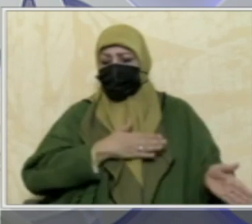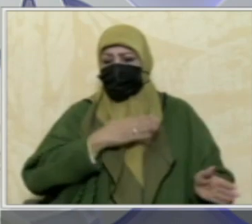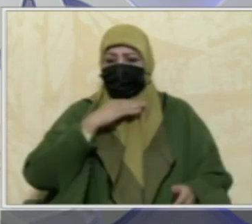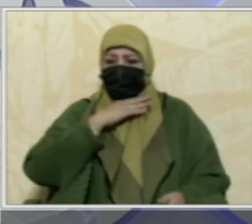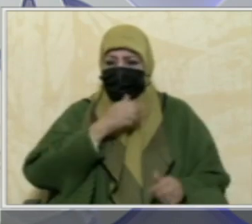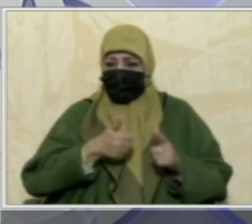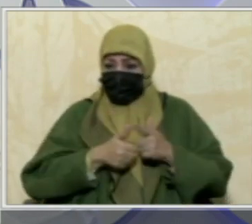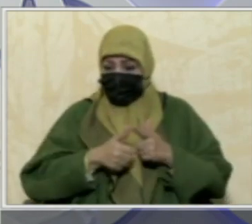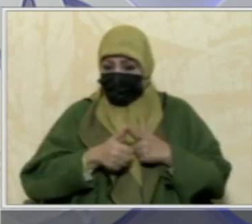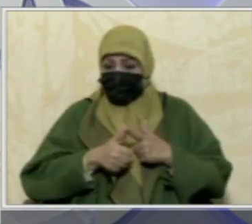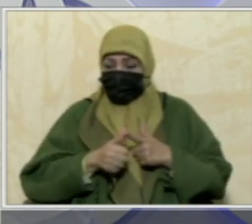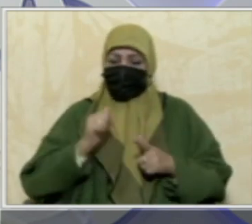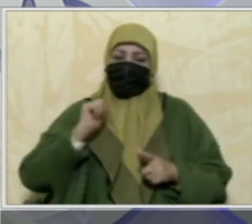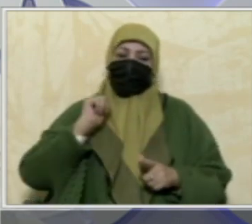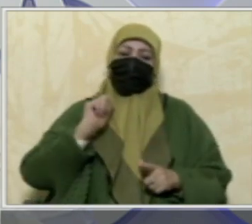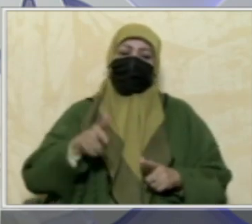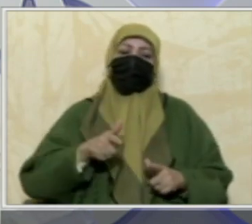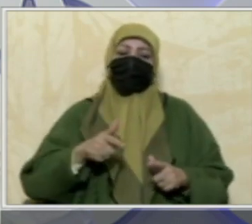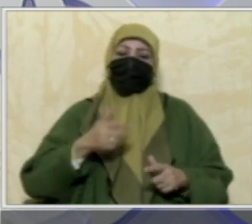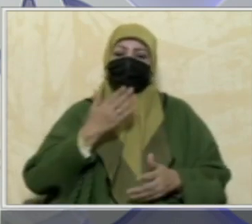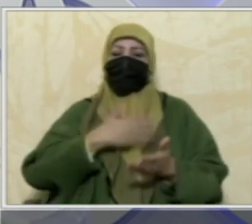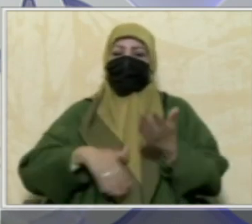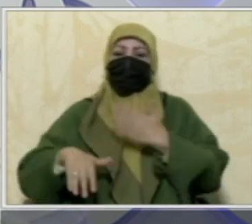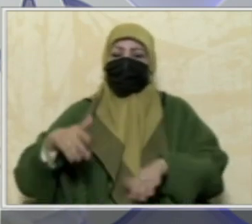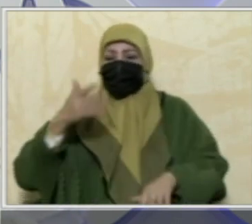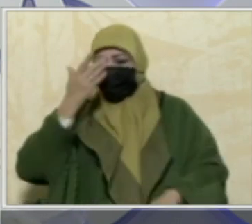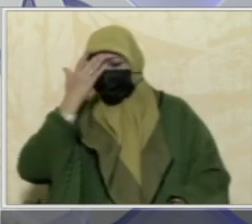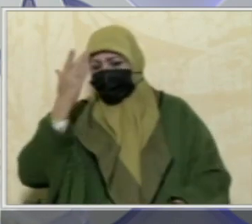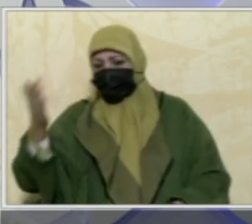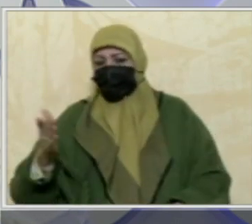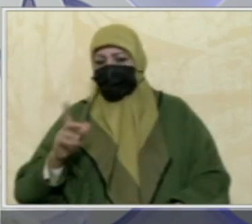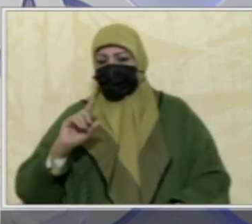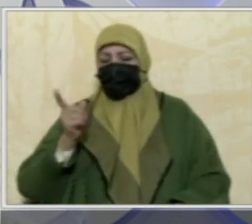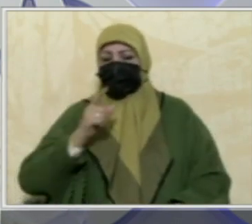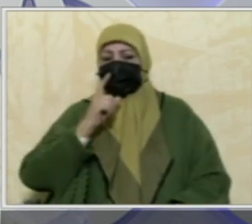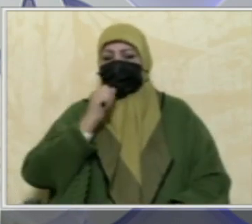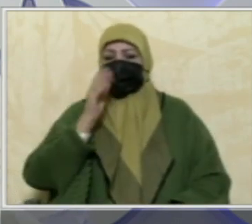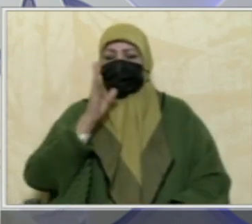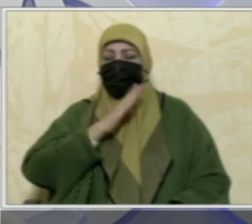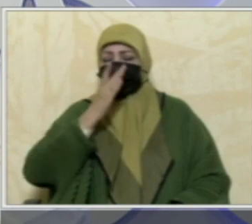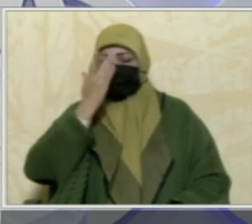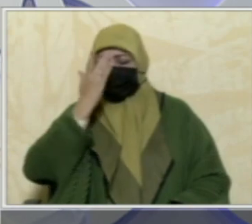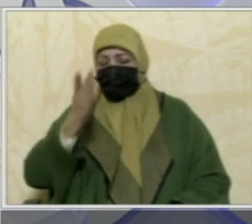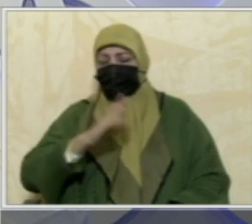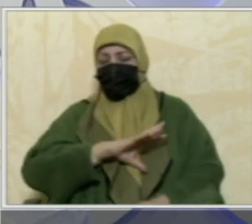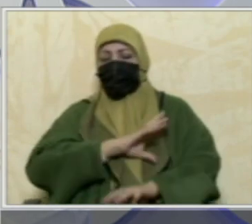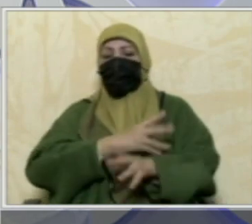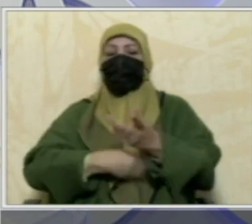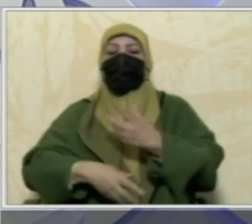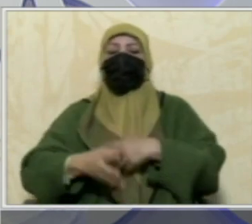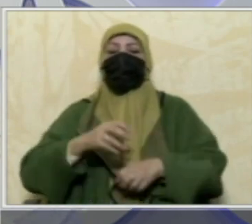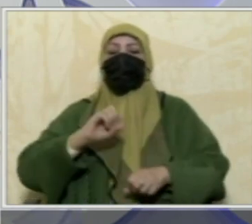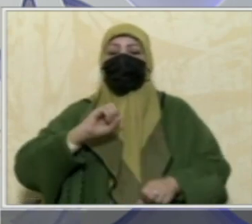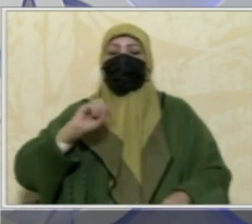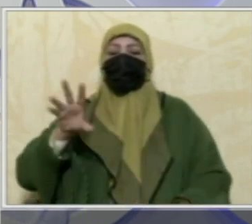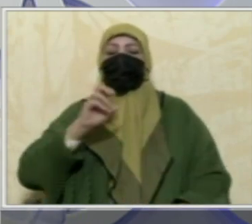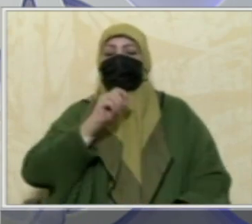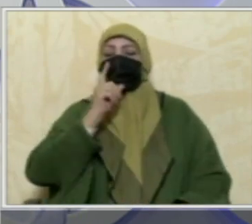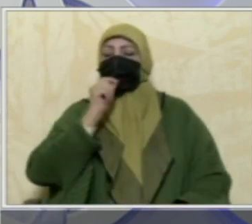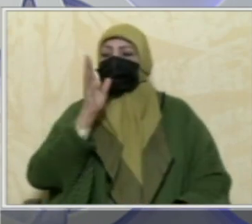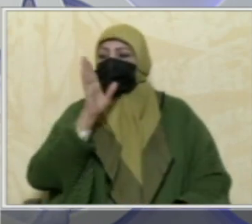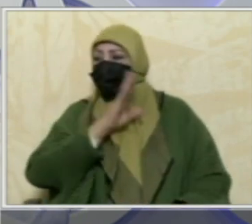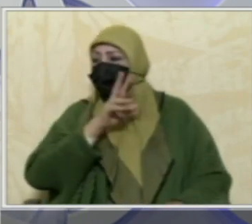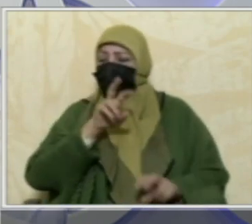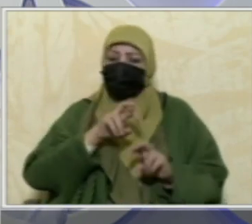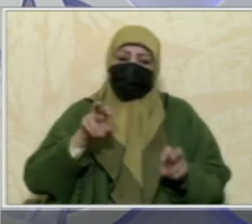اجرها ان شاء الله ثم تصدق بلحمها وابحث عن الفقراء والمحتاجين الناس يسالون